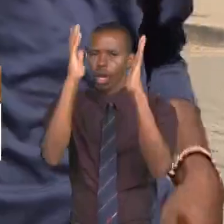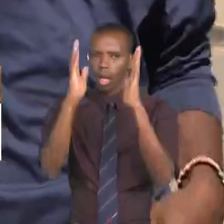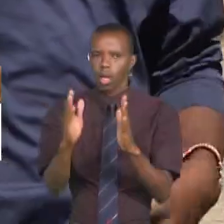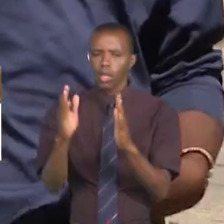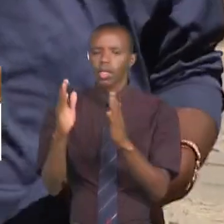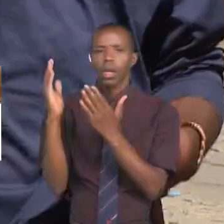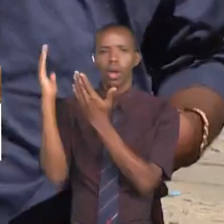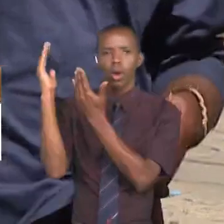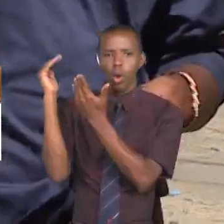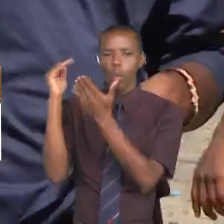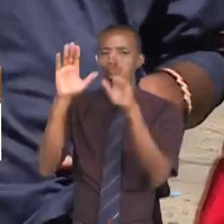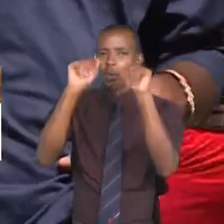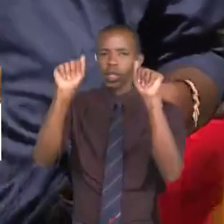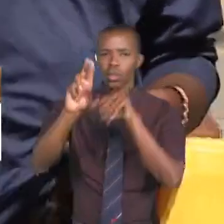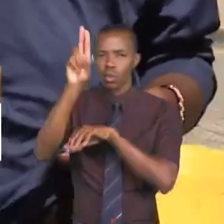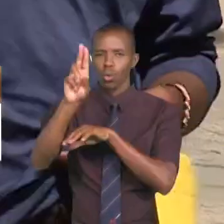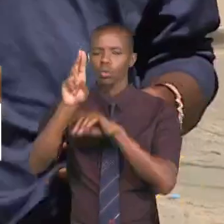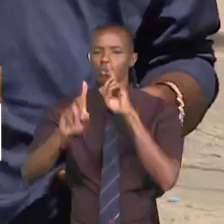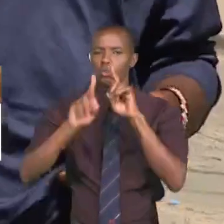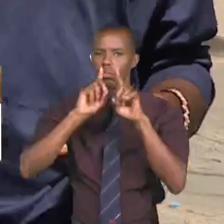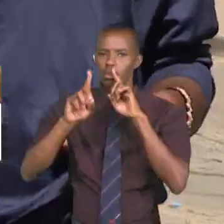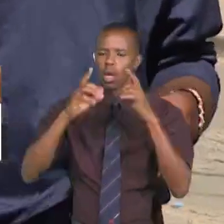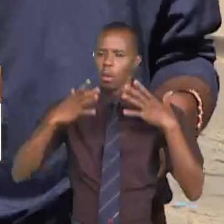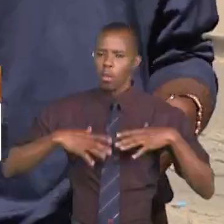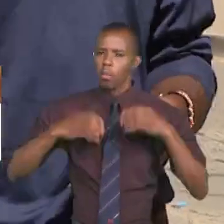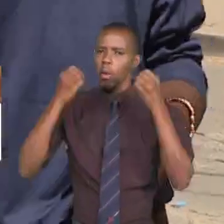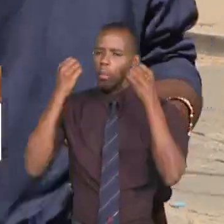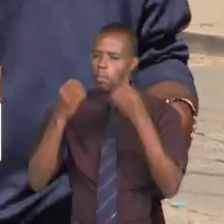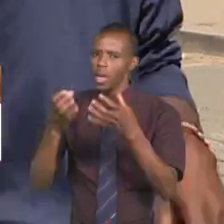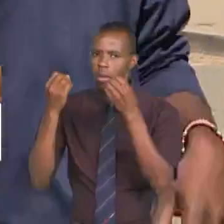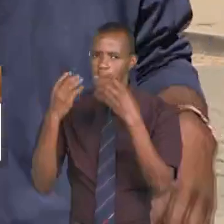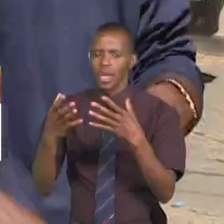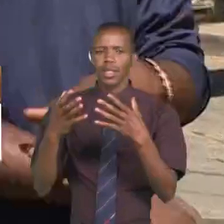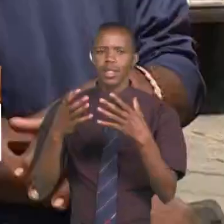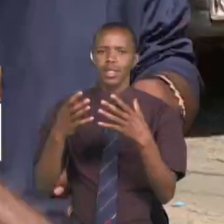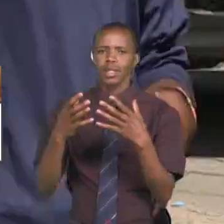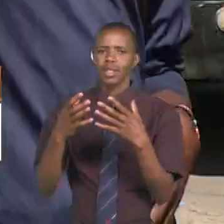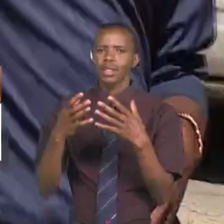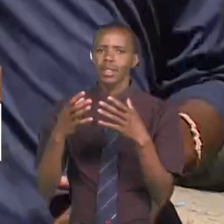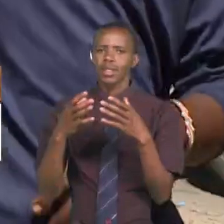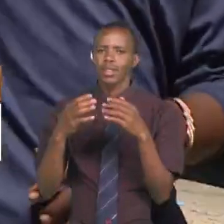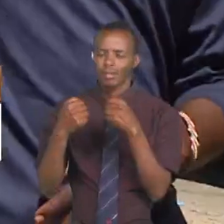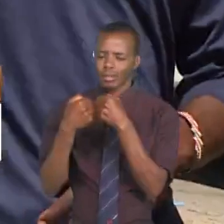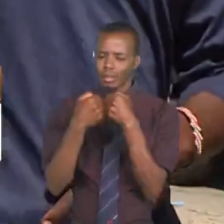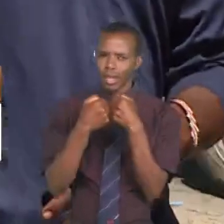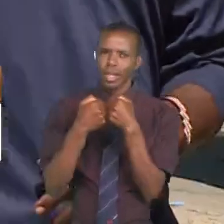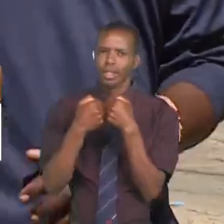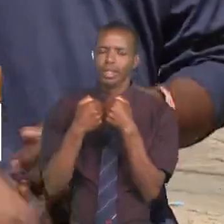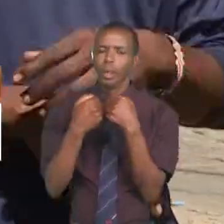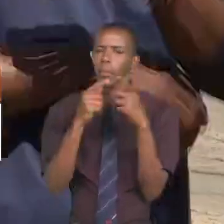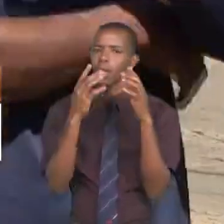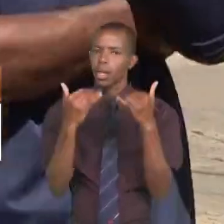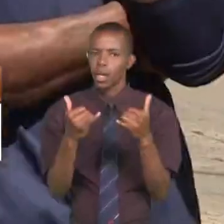angalau Rais Uhuru Kenyatta aweze kuzungumza. Wengi wanapitia mambo ambayo kwa ndani wanajua tu kwa wenyewe, lakini